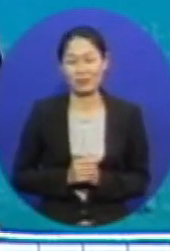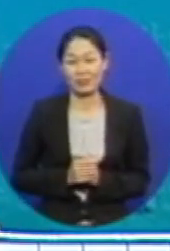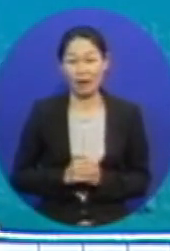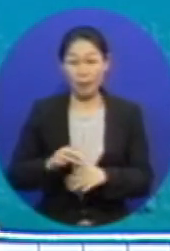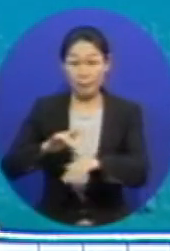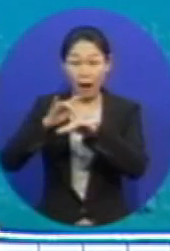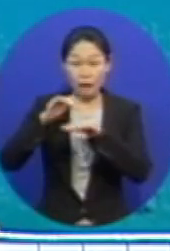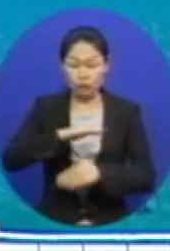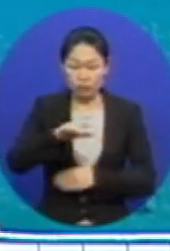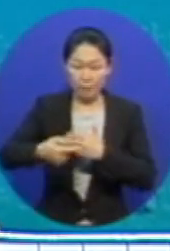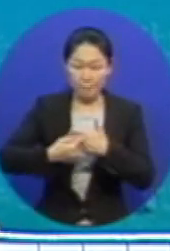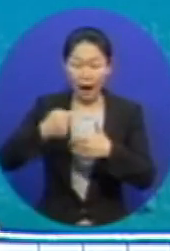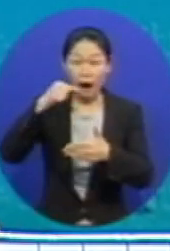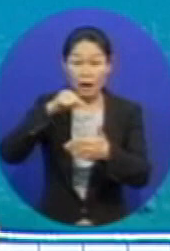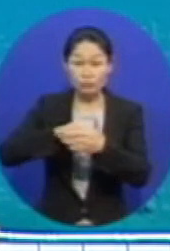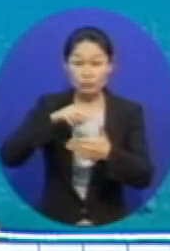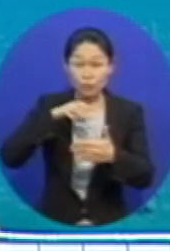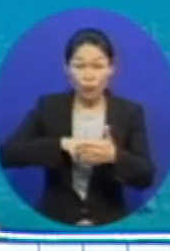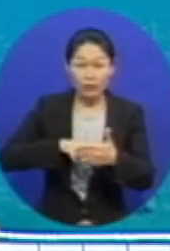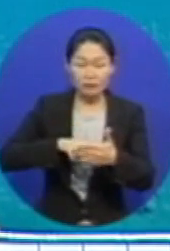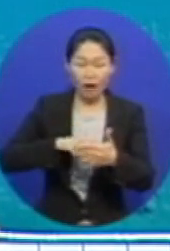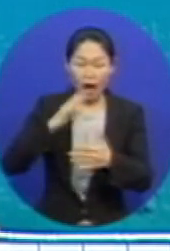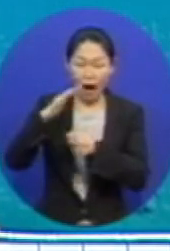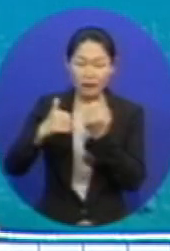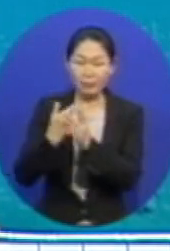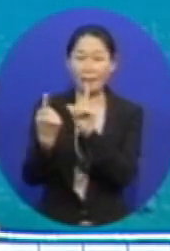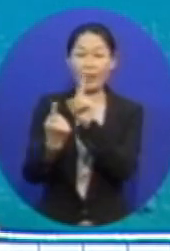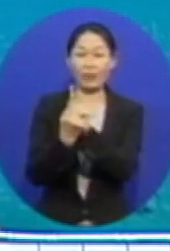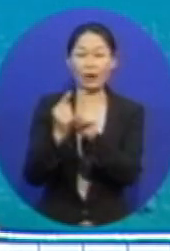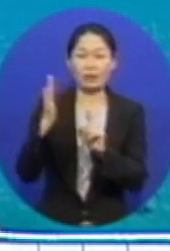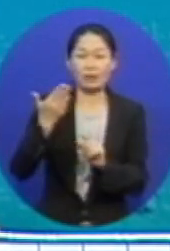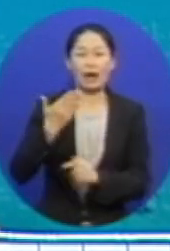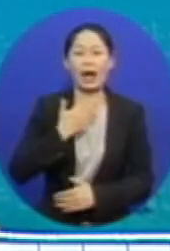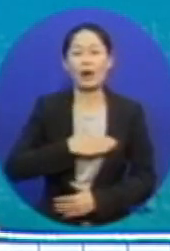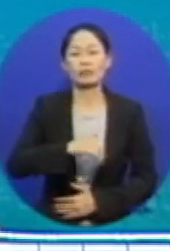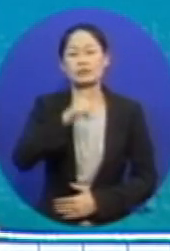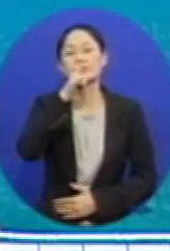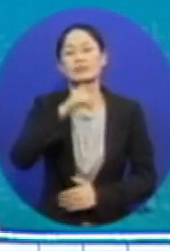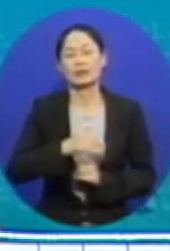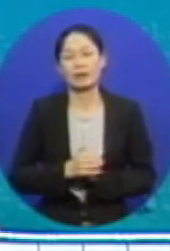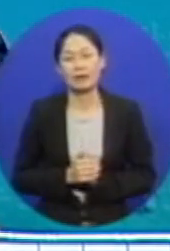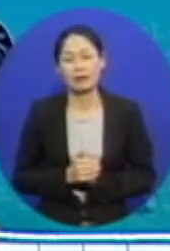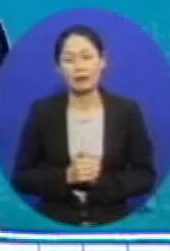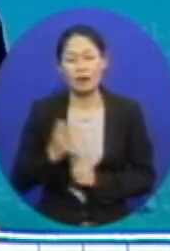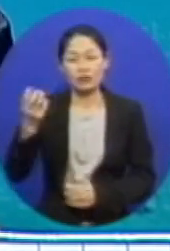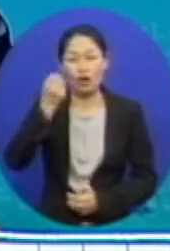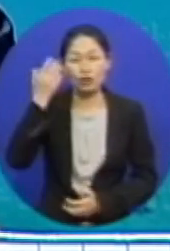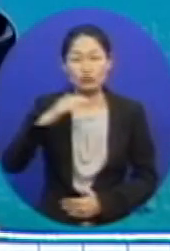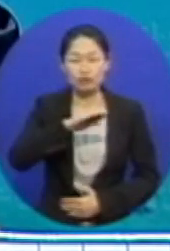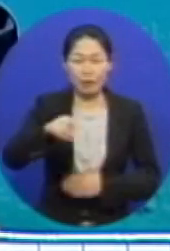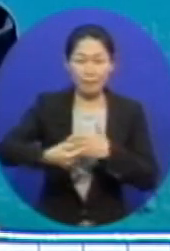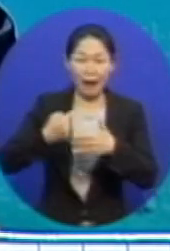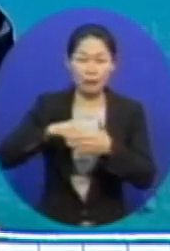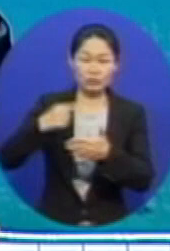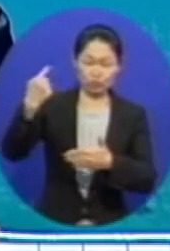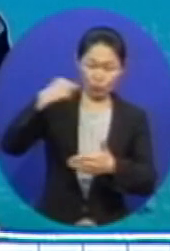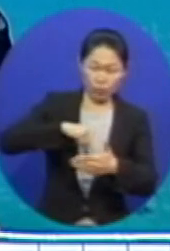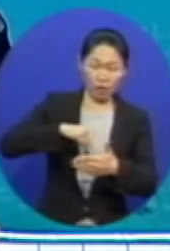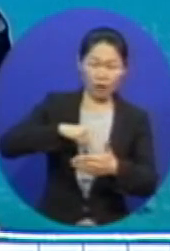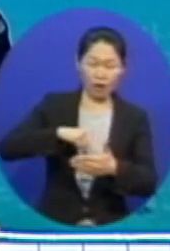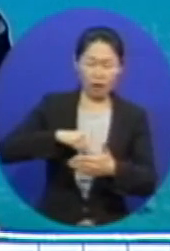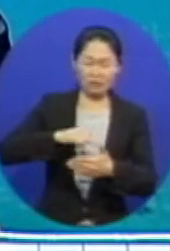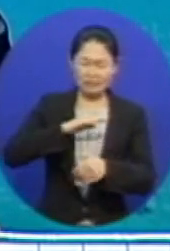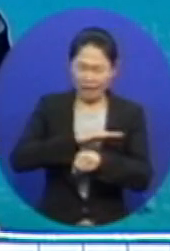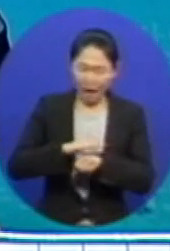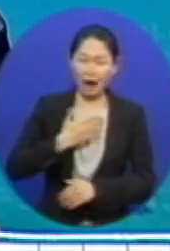마귀가 우리 마음속에서 우리가 하나님을 만나게 된다는 걸 알아요 성령님이 우리 마음에 들어 오신 걸 너무 잘